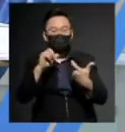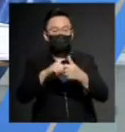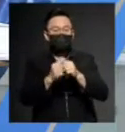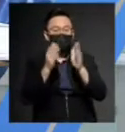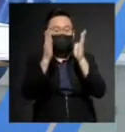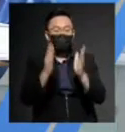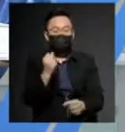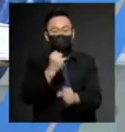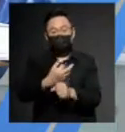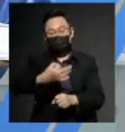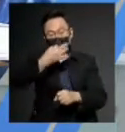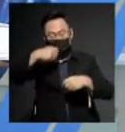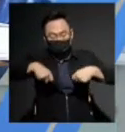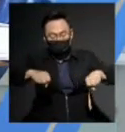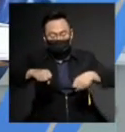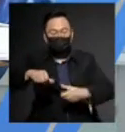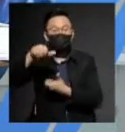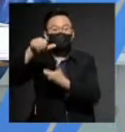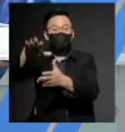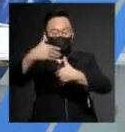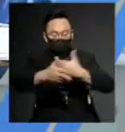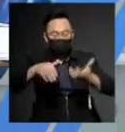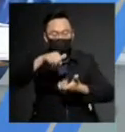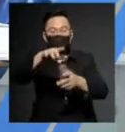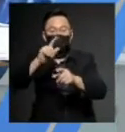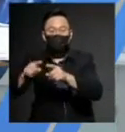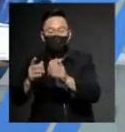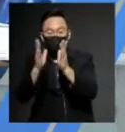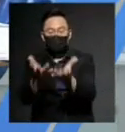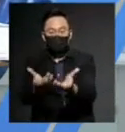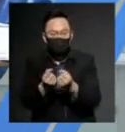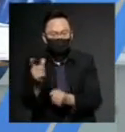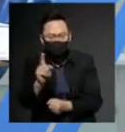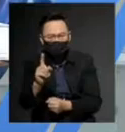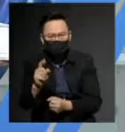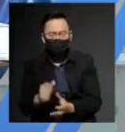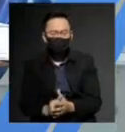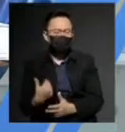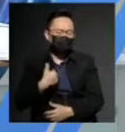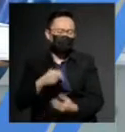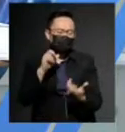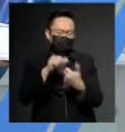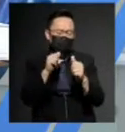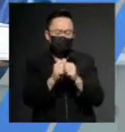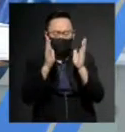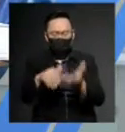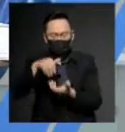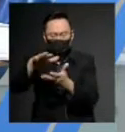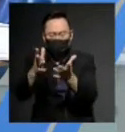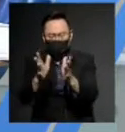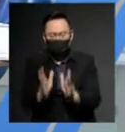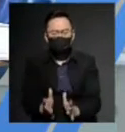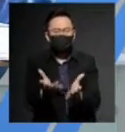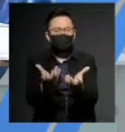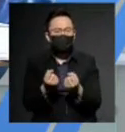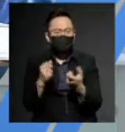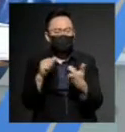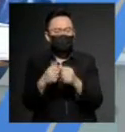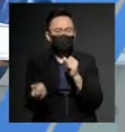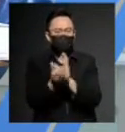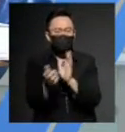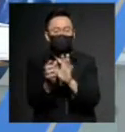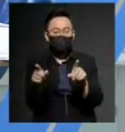ของไรเดอร์ส่งของแล้วก็คนรับมันจะเห็นให้มีข่าวว่าจะมีปัญหากันอยู่ตลอดอันนี้ไปปัญห